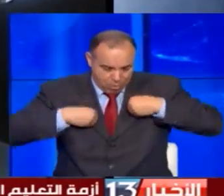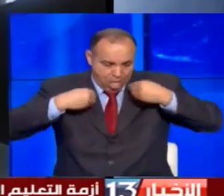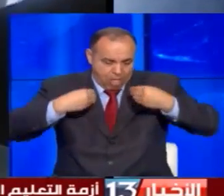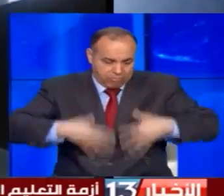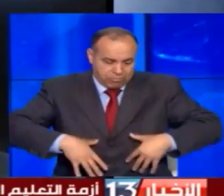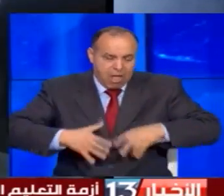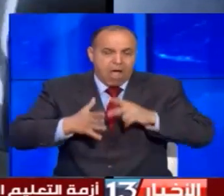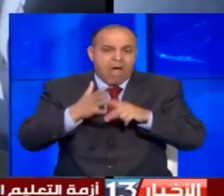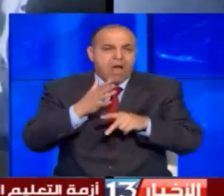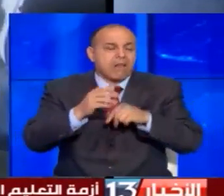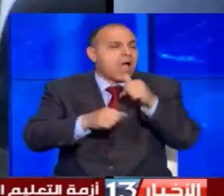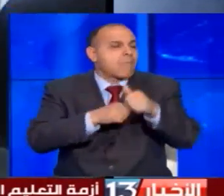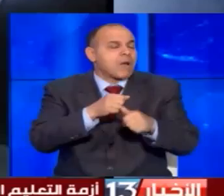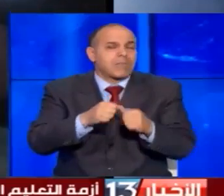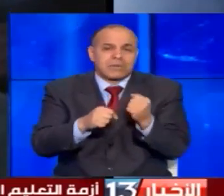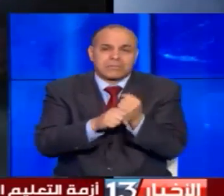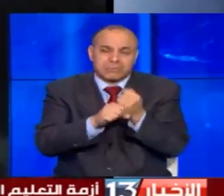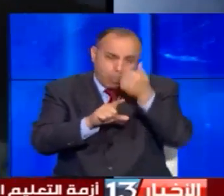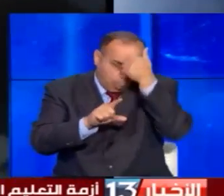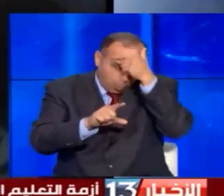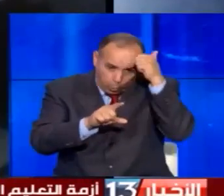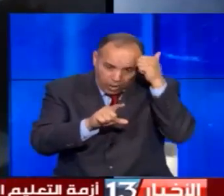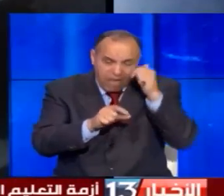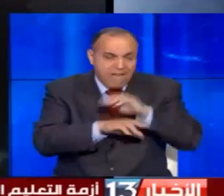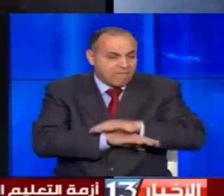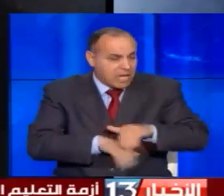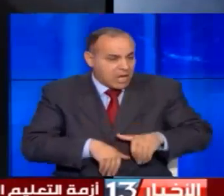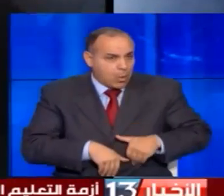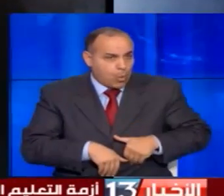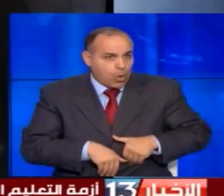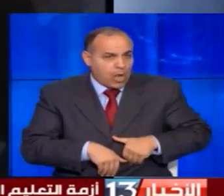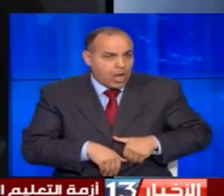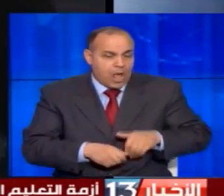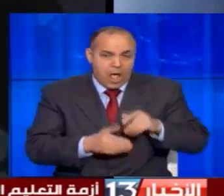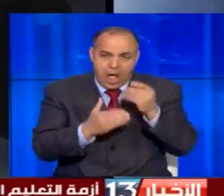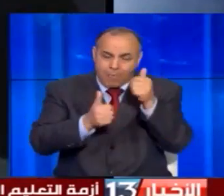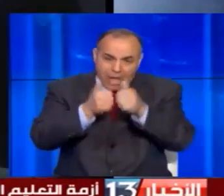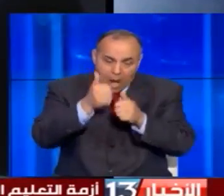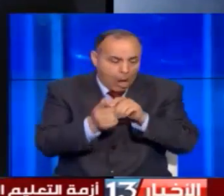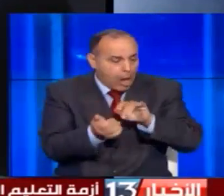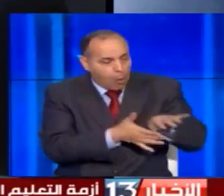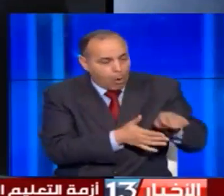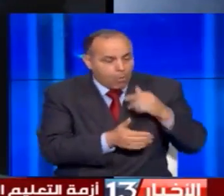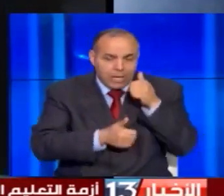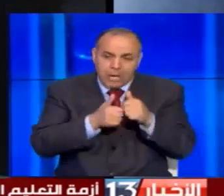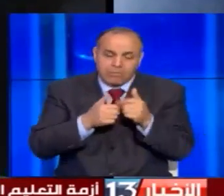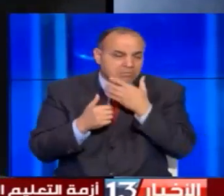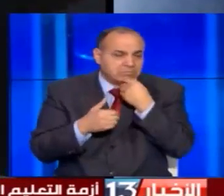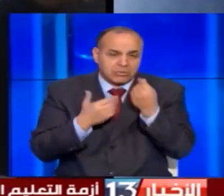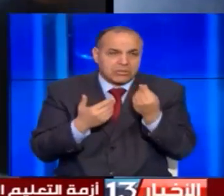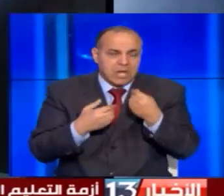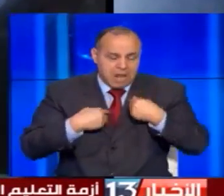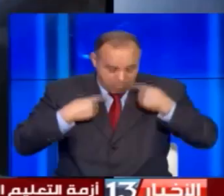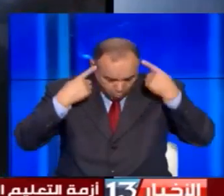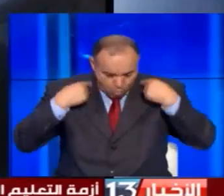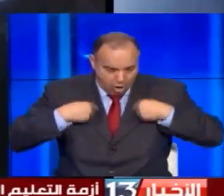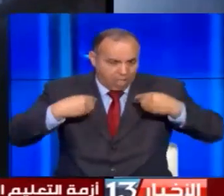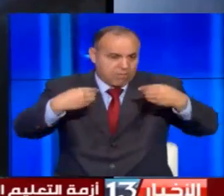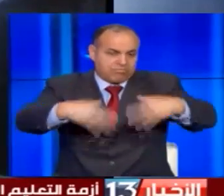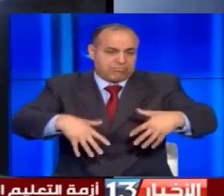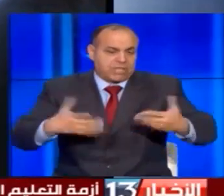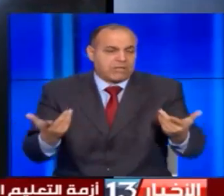قراه برشا عام كامل وتعب واحد، في الأخر يجوا ينحوا عليه الدفورات والامتحانات، يطيح موراله يطيح